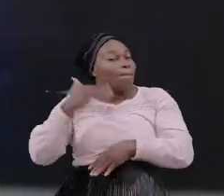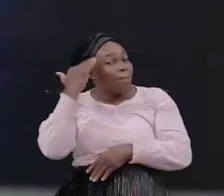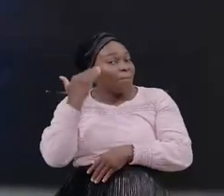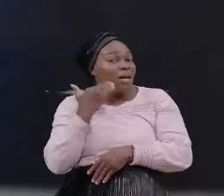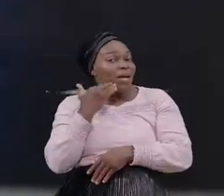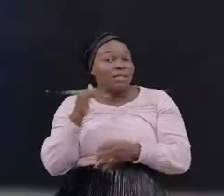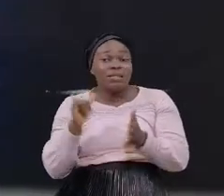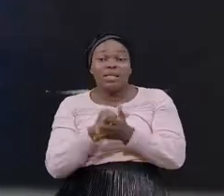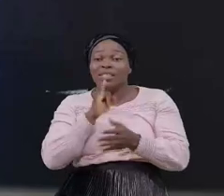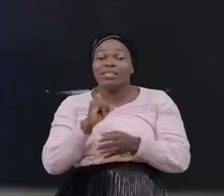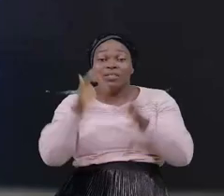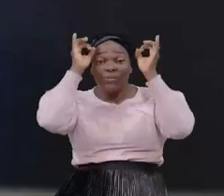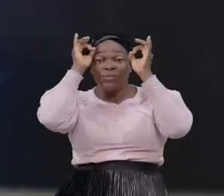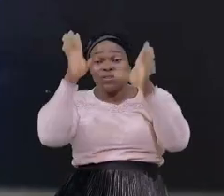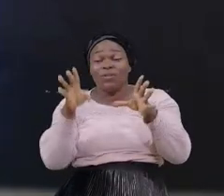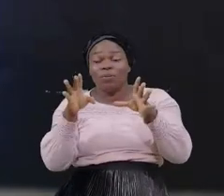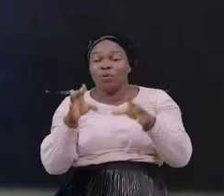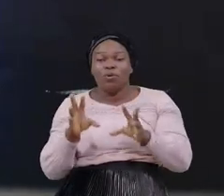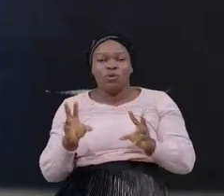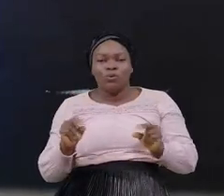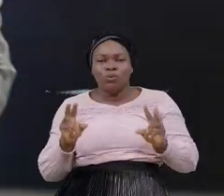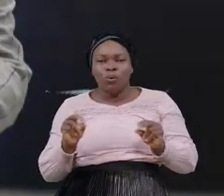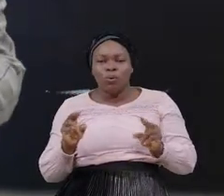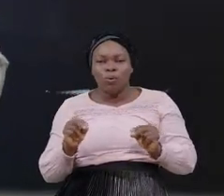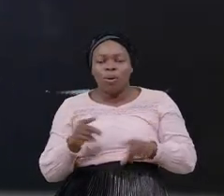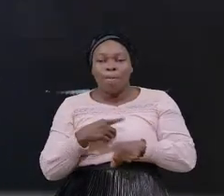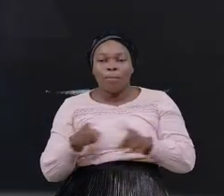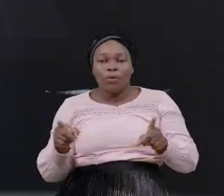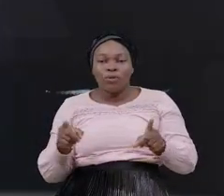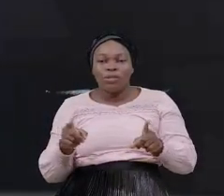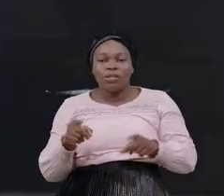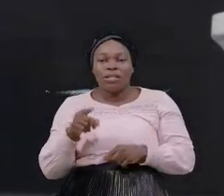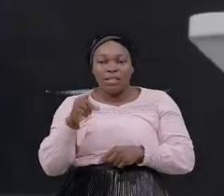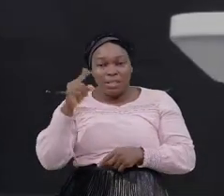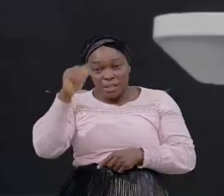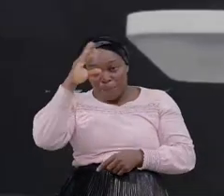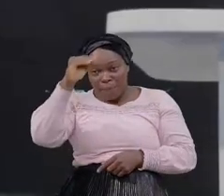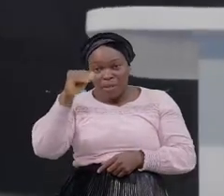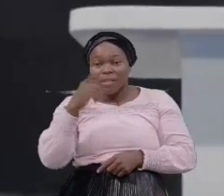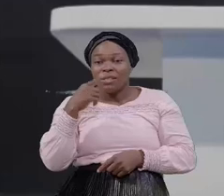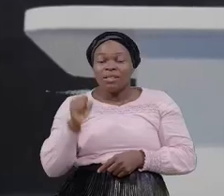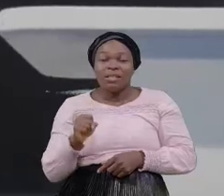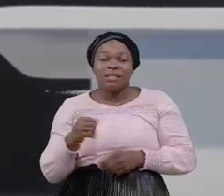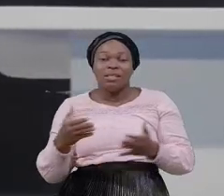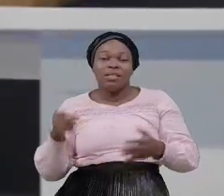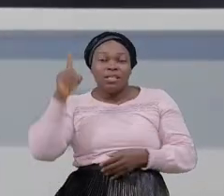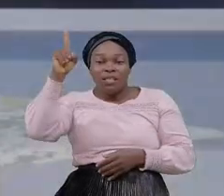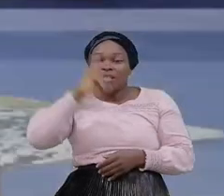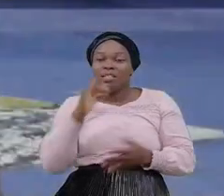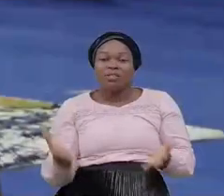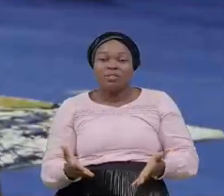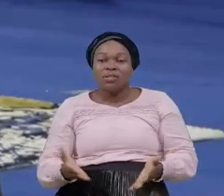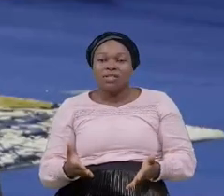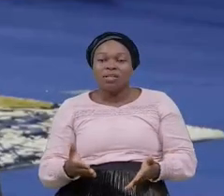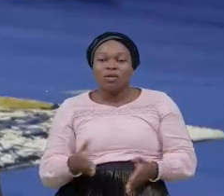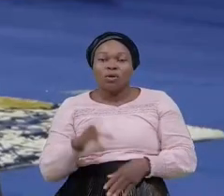sérieux? Mais celui qui est plus suprême, qui est plus élevé que tout problème dans cette vie, il est ici. Il ne doit pas vous pousser, il